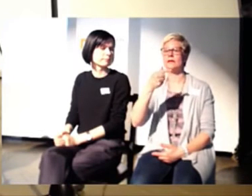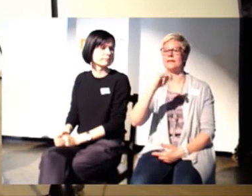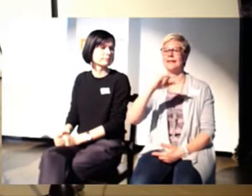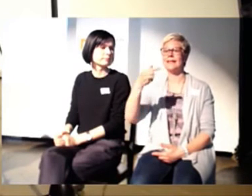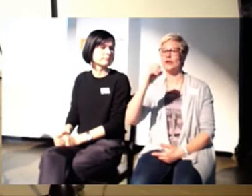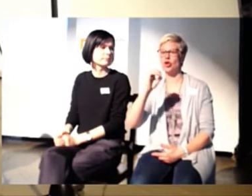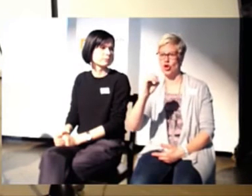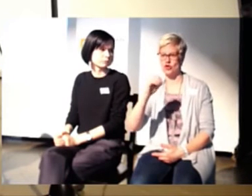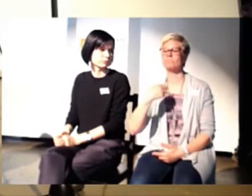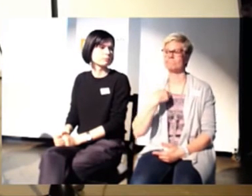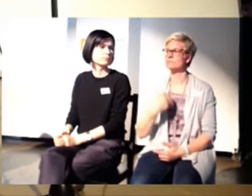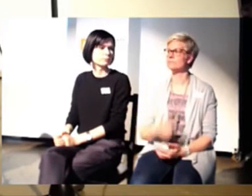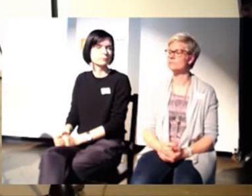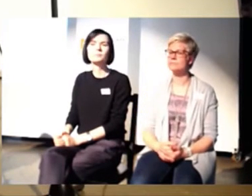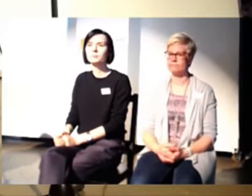Tarja.